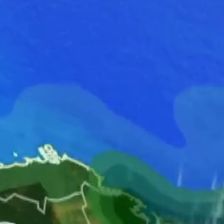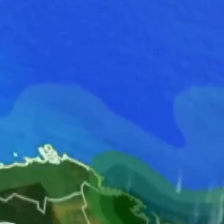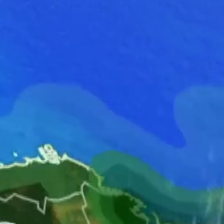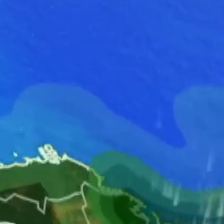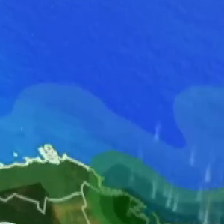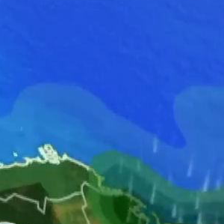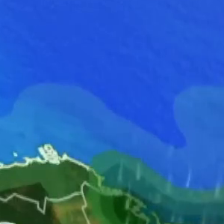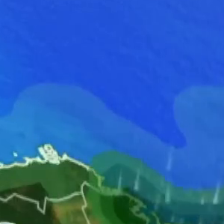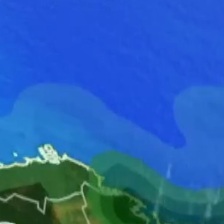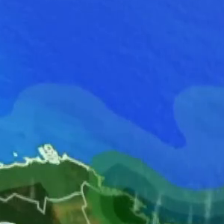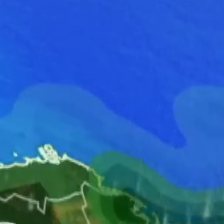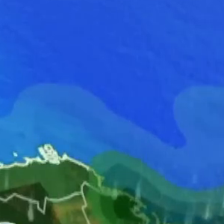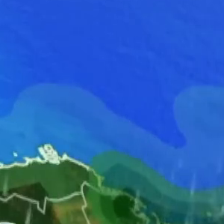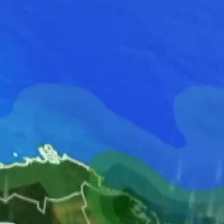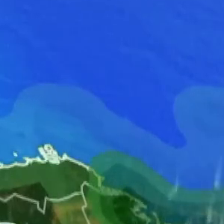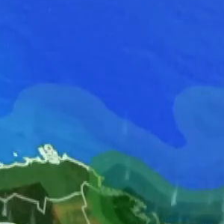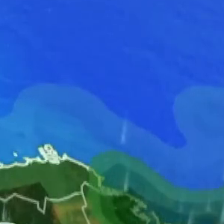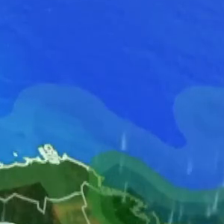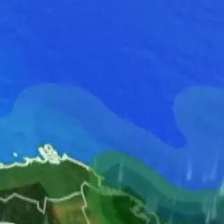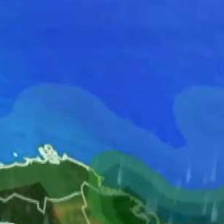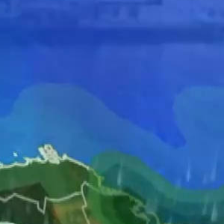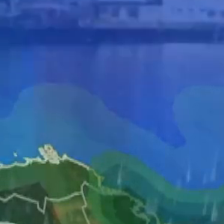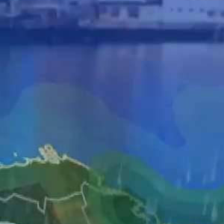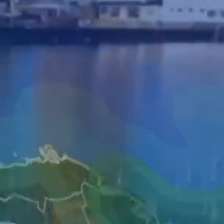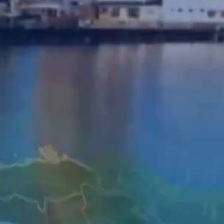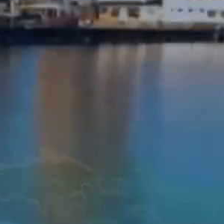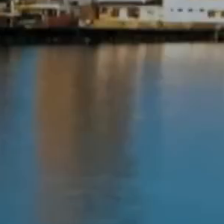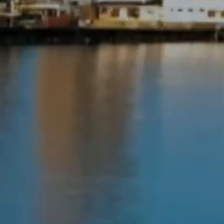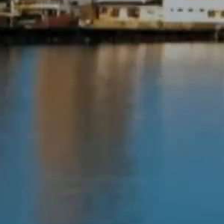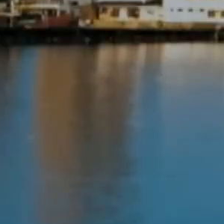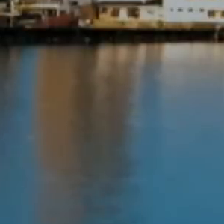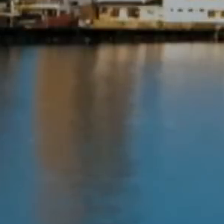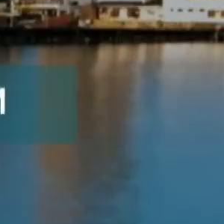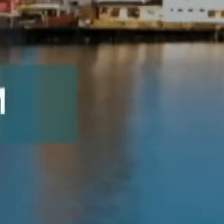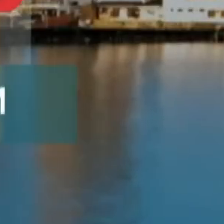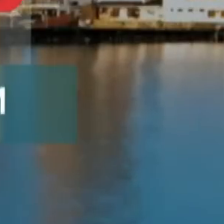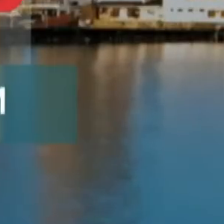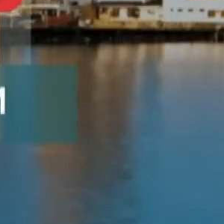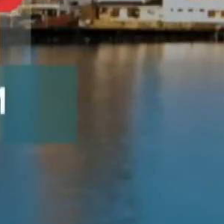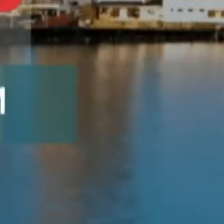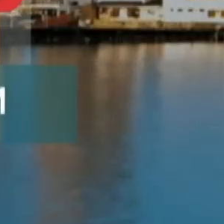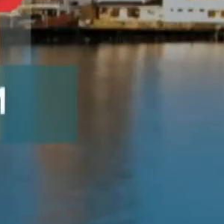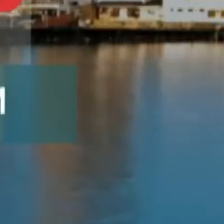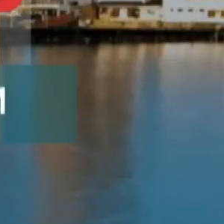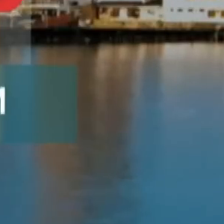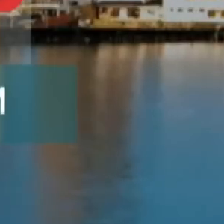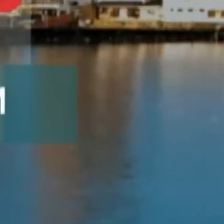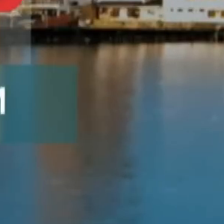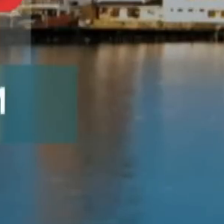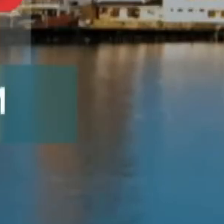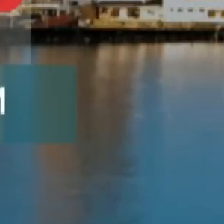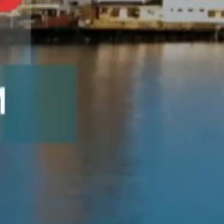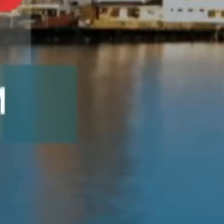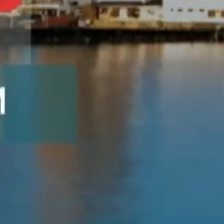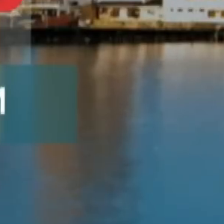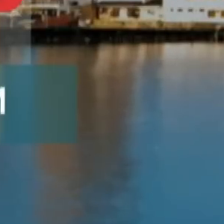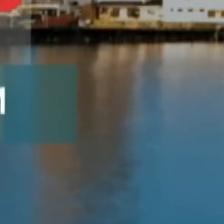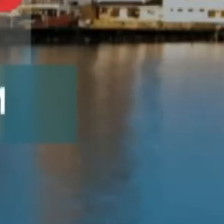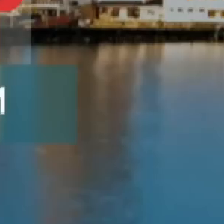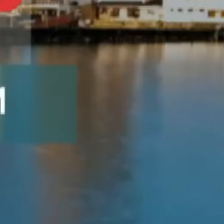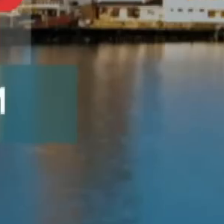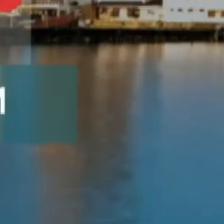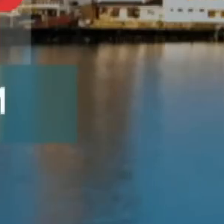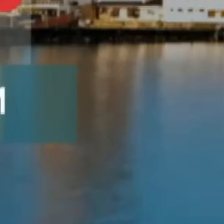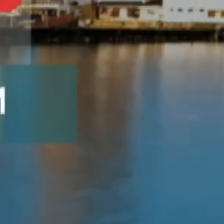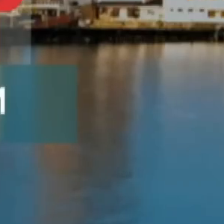ang ulan dito po sa Masbate. Dito naman sa Metro Manila, maaraw at mainit ang panahon bukas at hindi rin gaano mataas